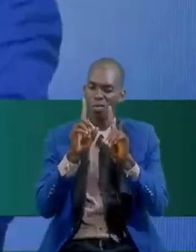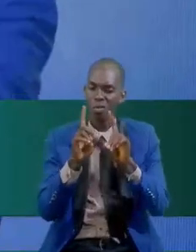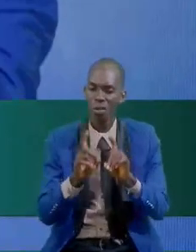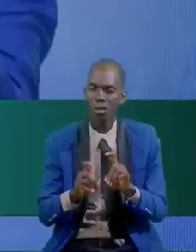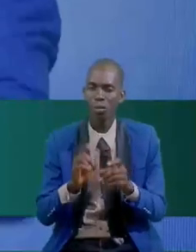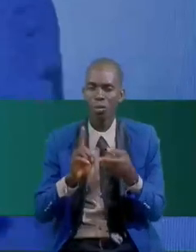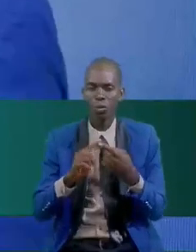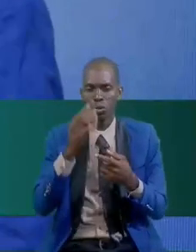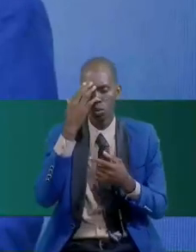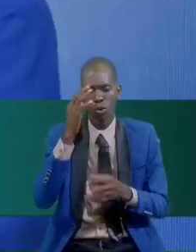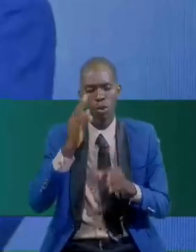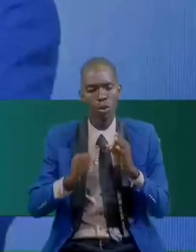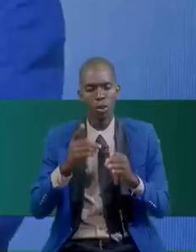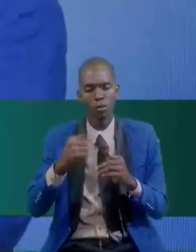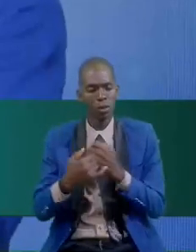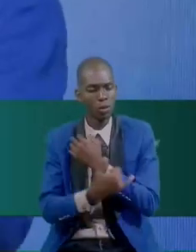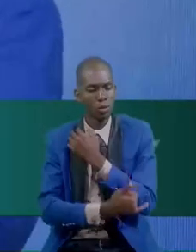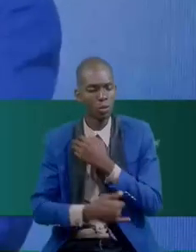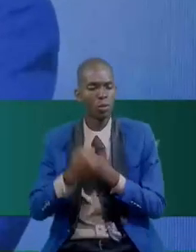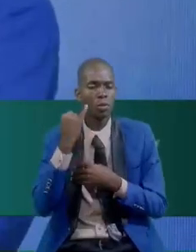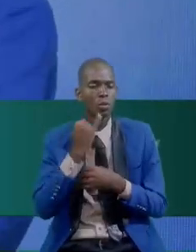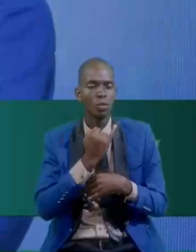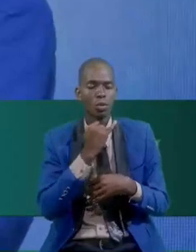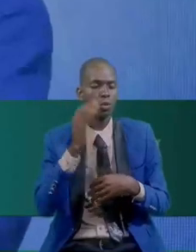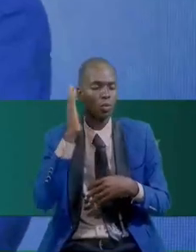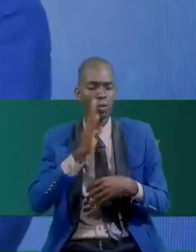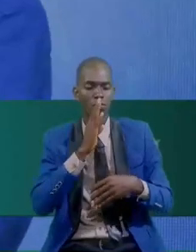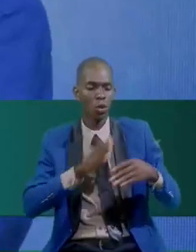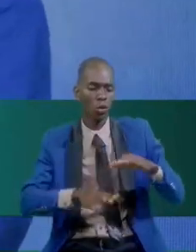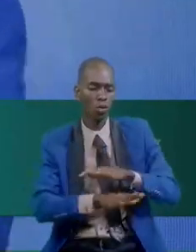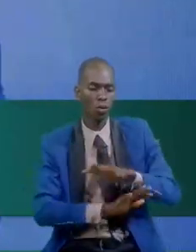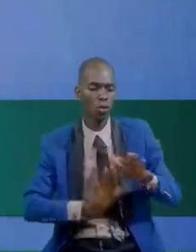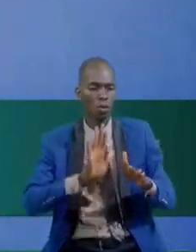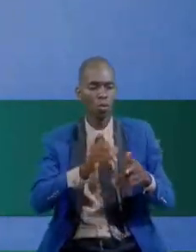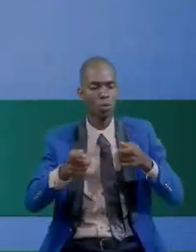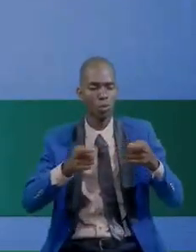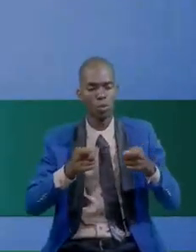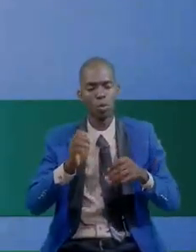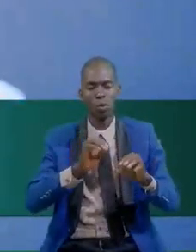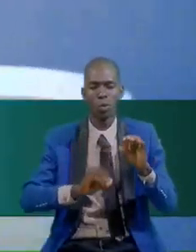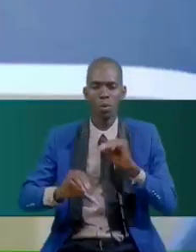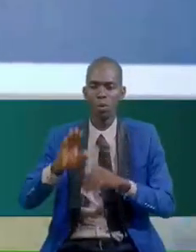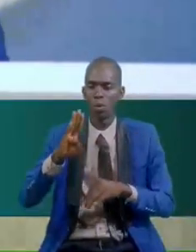connaître si la nation te sera confié au Baal, réponds-nous.